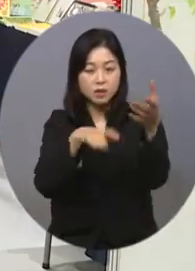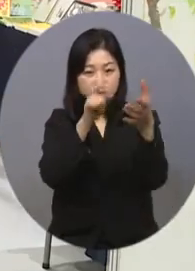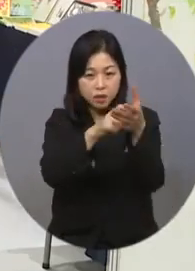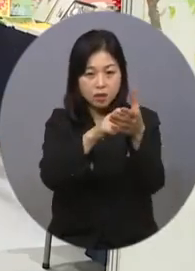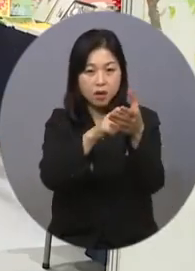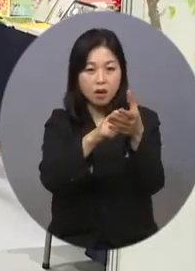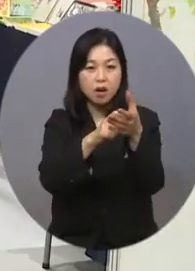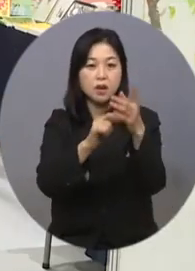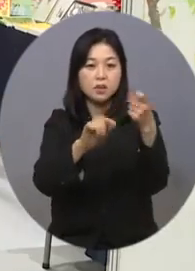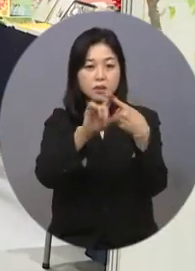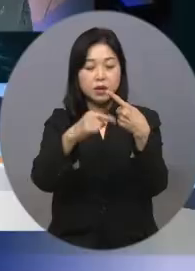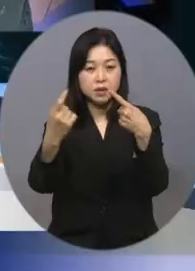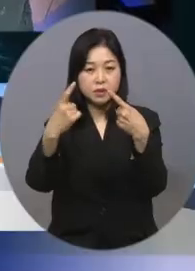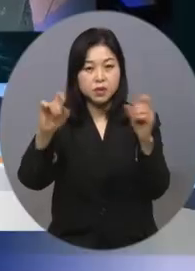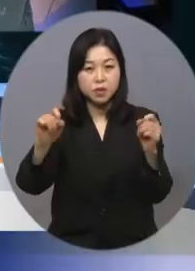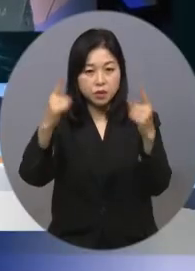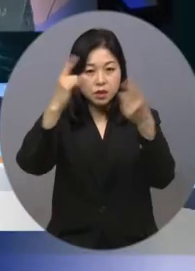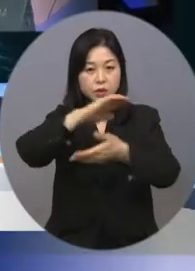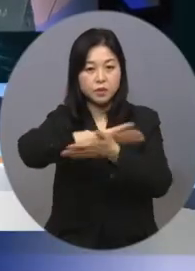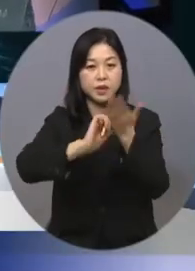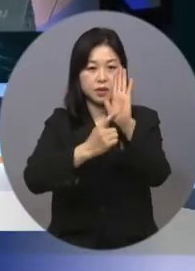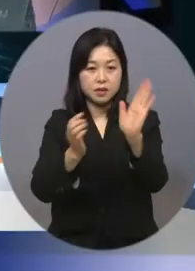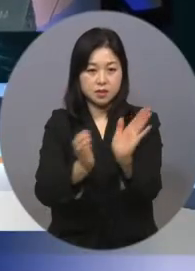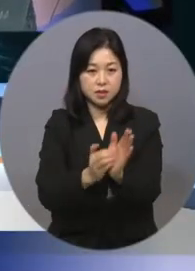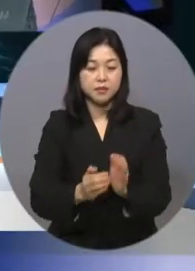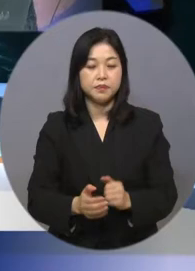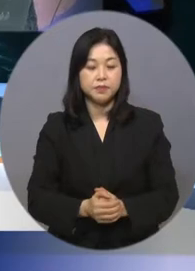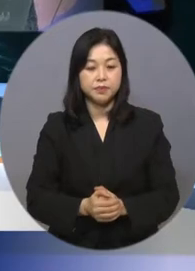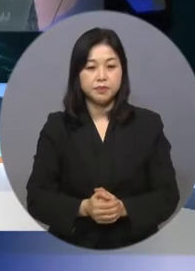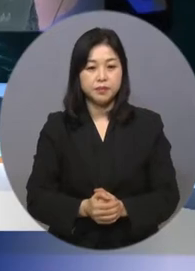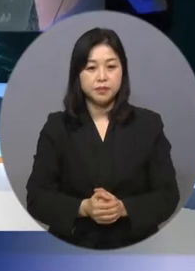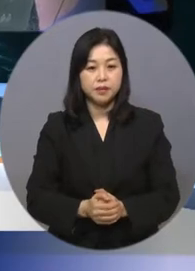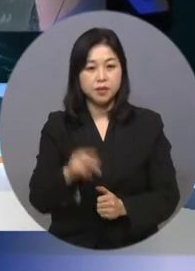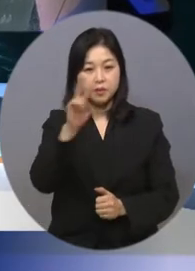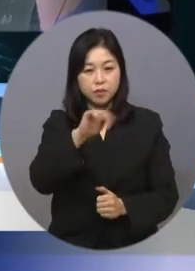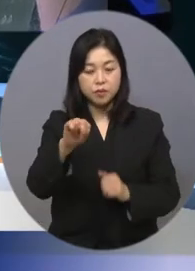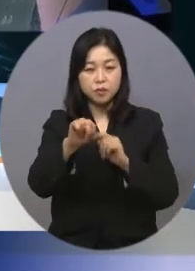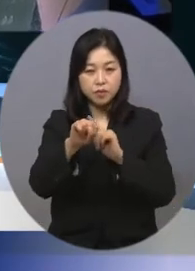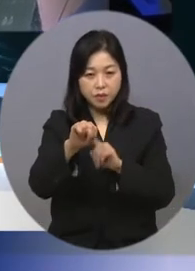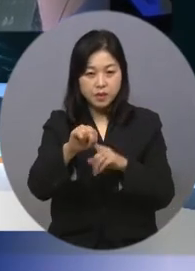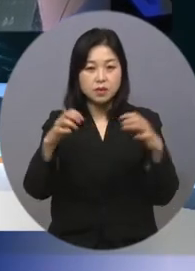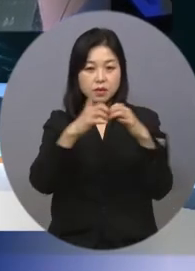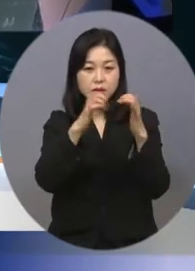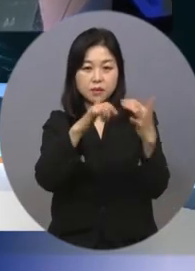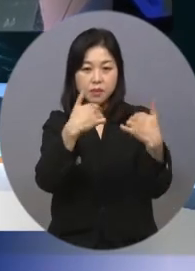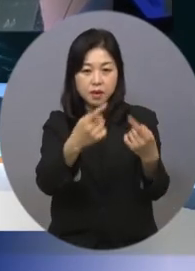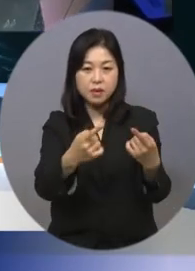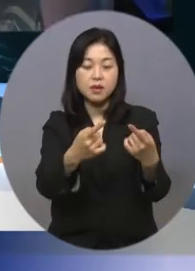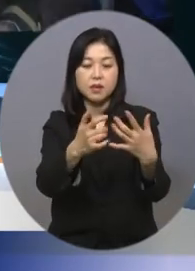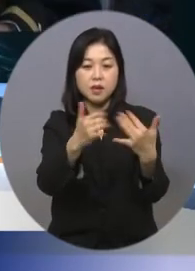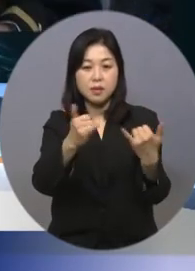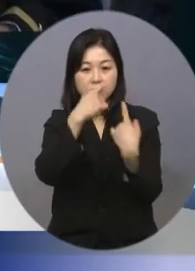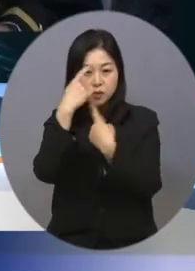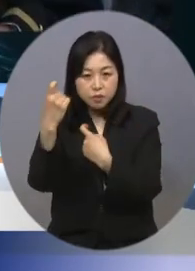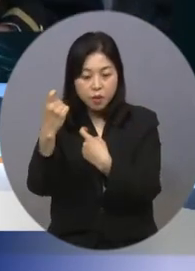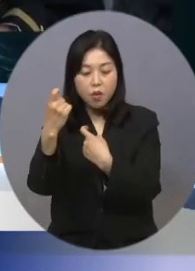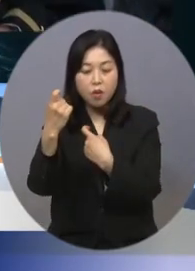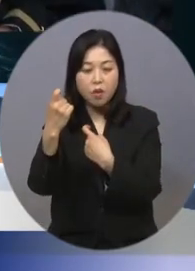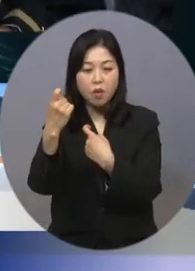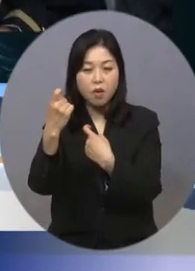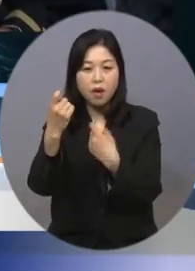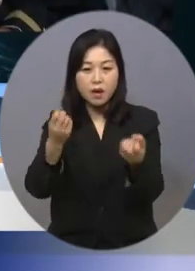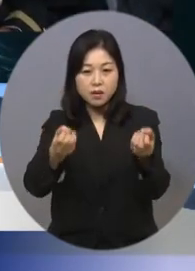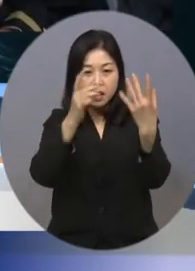정식 출판했습니다. 유엔 참전용사 국제 추모의 날을 앞두고 제18회 유엔 참전용사